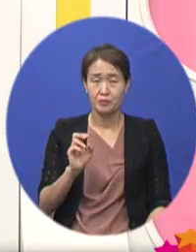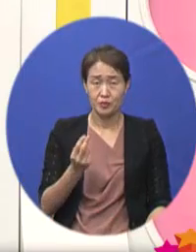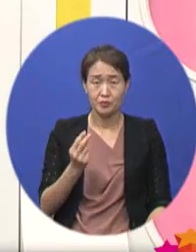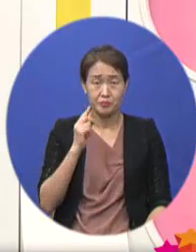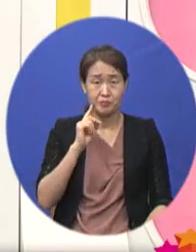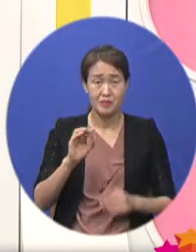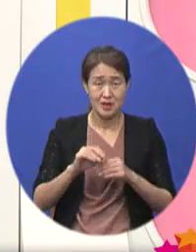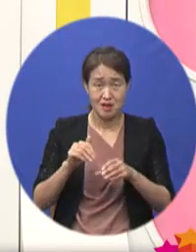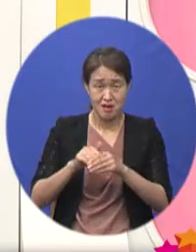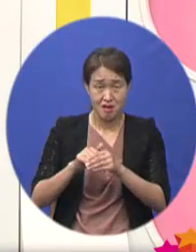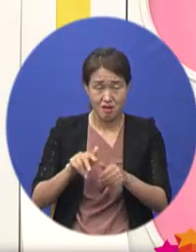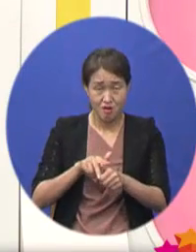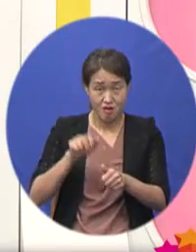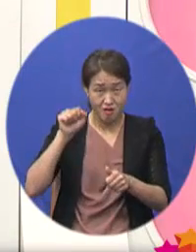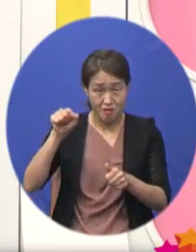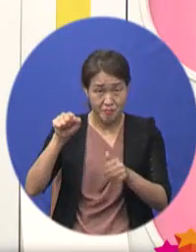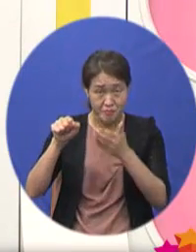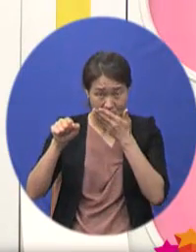나가시면 네.